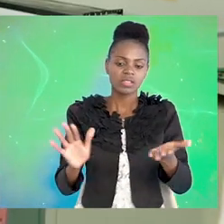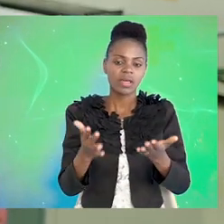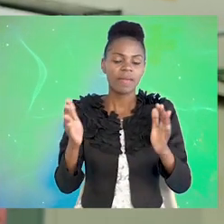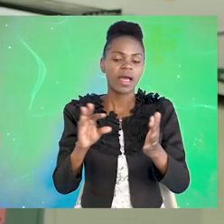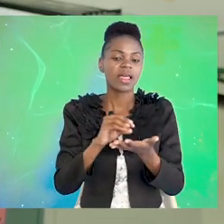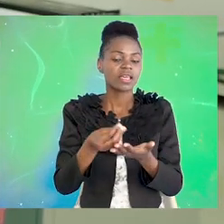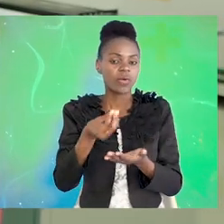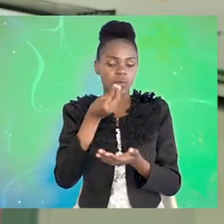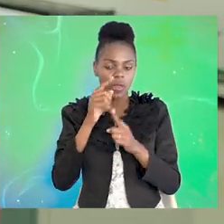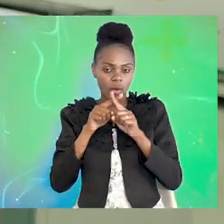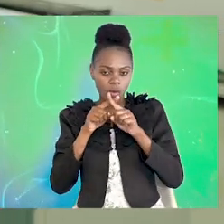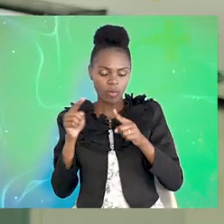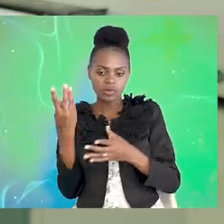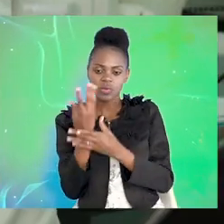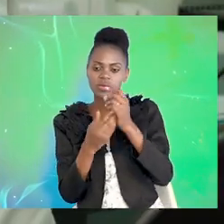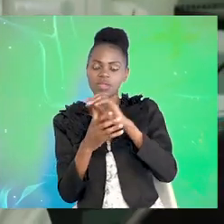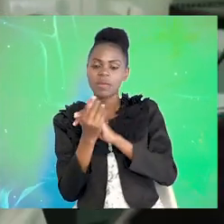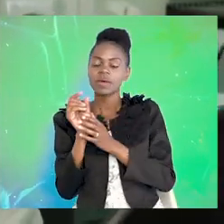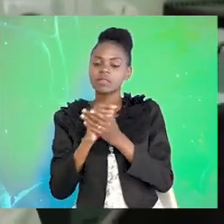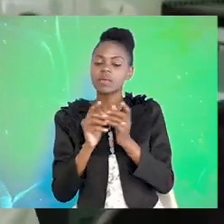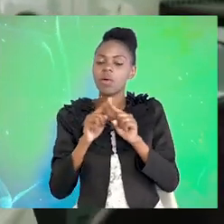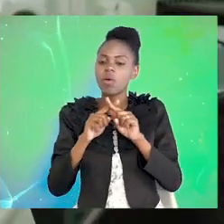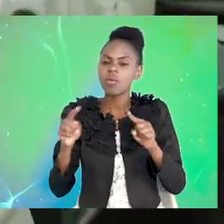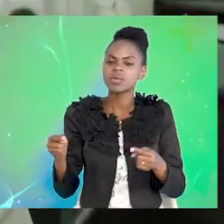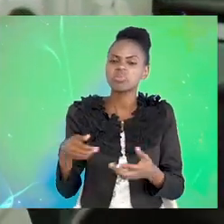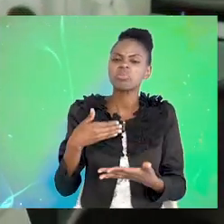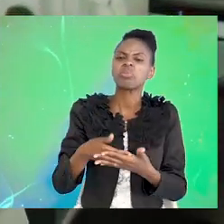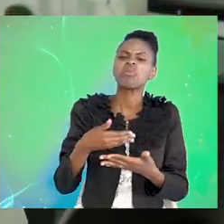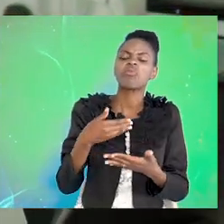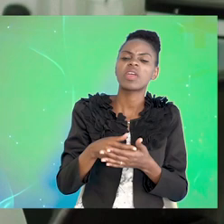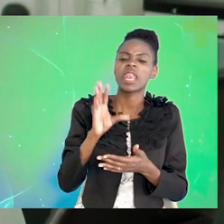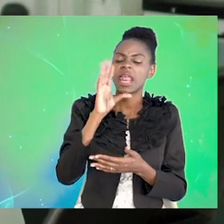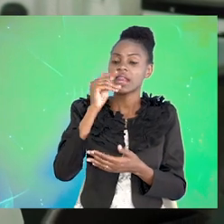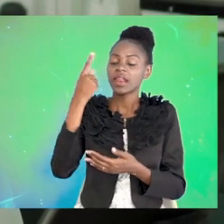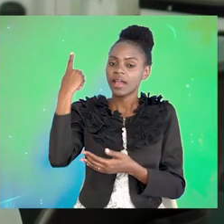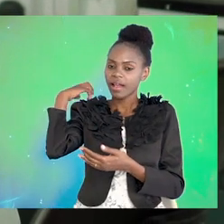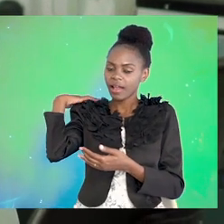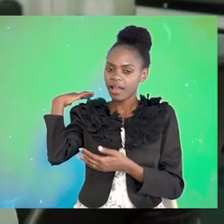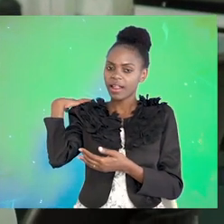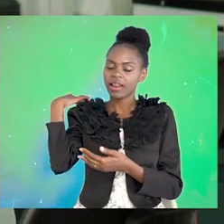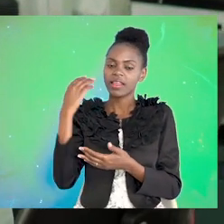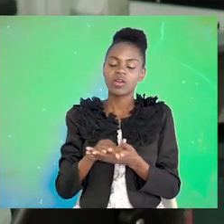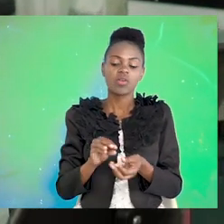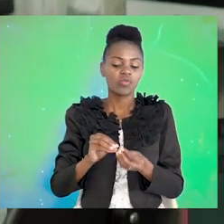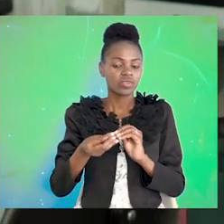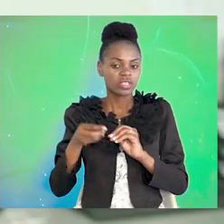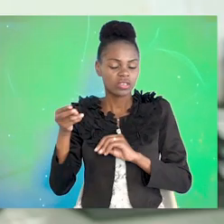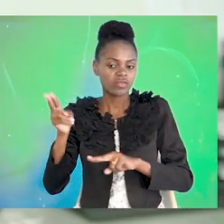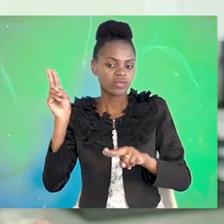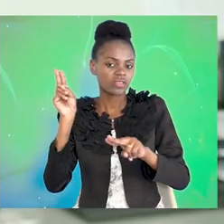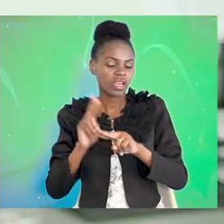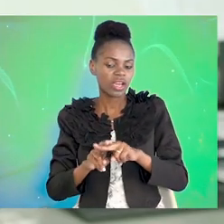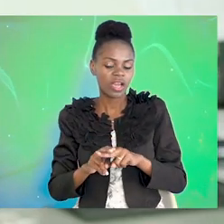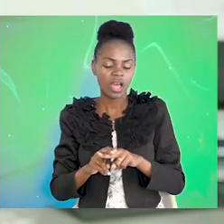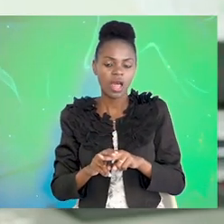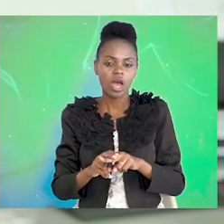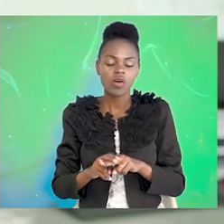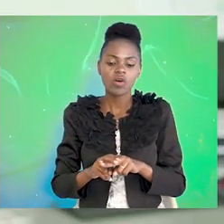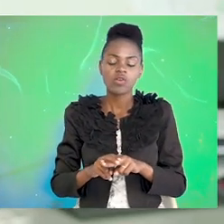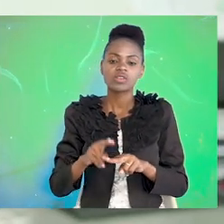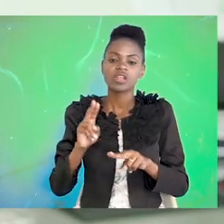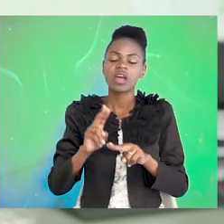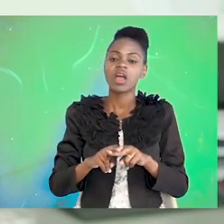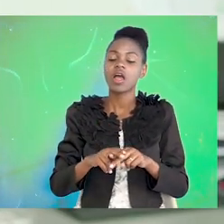zakudya komanso kusasamba mmanja kapena kuti utchisi ndanena kale kuchita izi kudzakhala kudzikumbira ndi